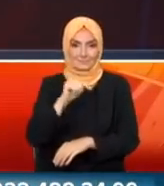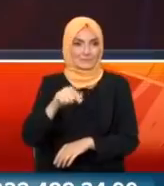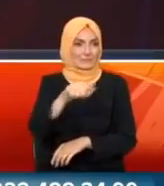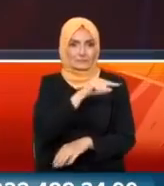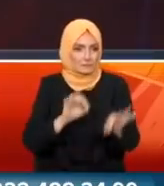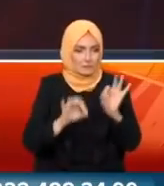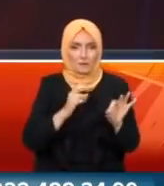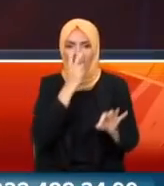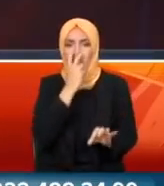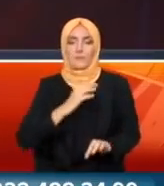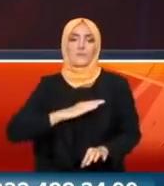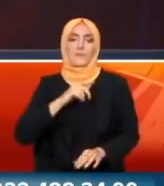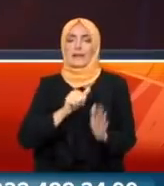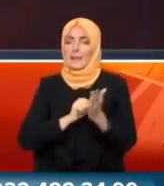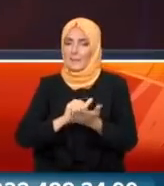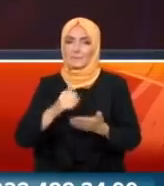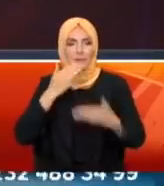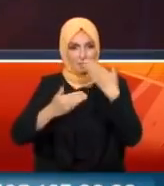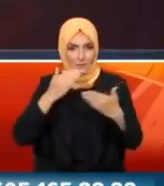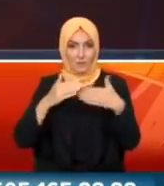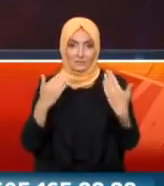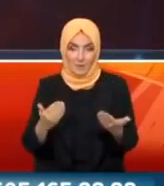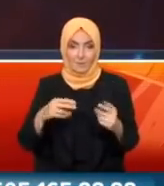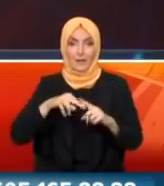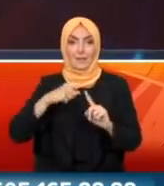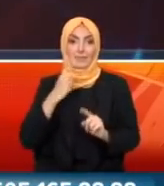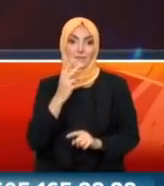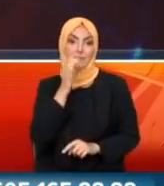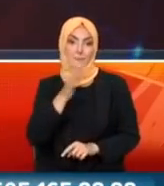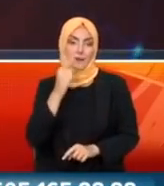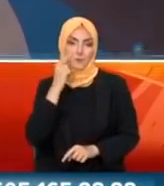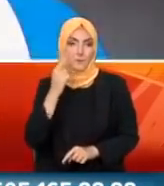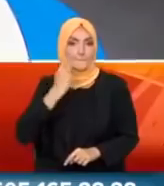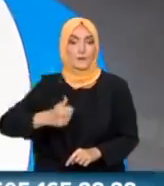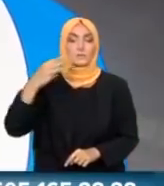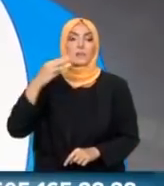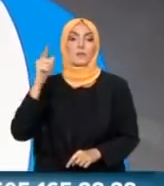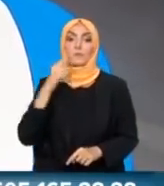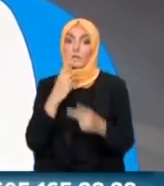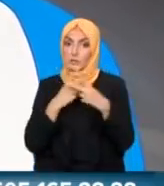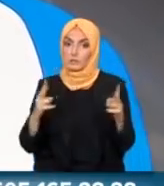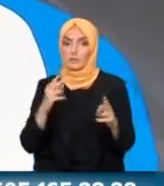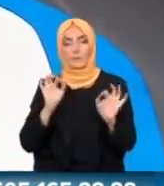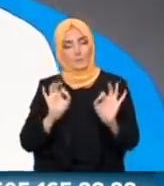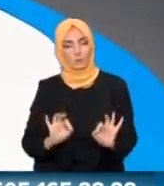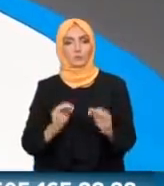uçurtmuyor. Her birini aktaracağız ama ATV Ana Haber'e Başkan Erdoğan'ın açıklamalarıyla başlayacağız.